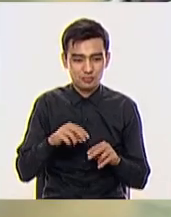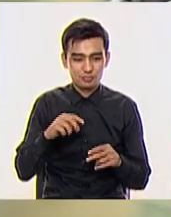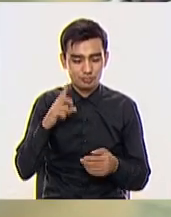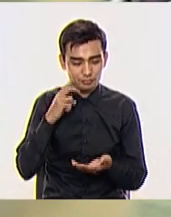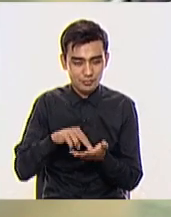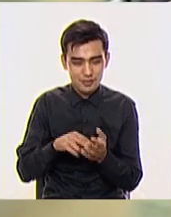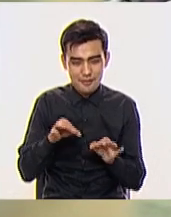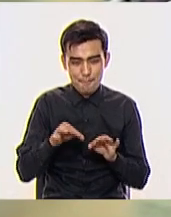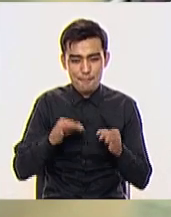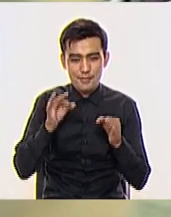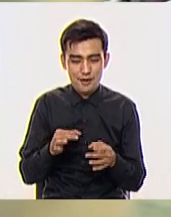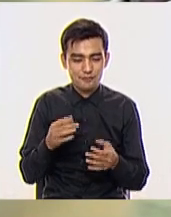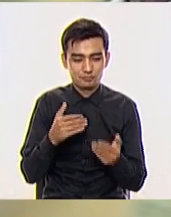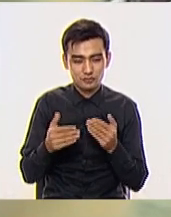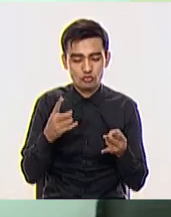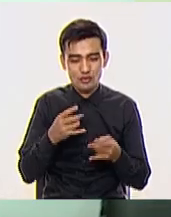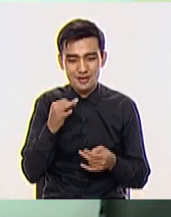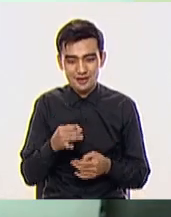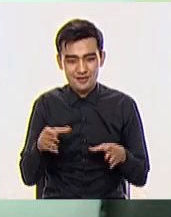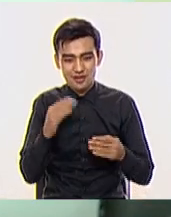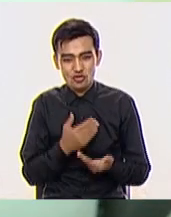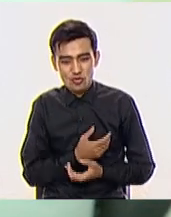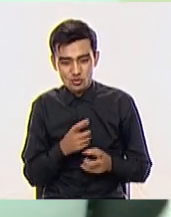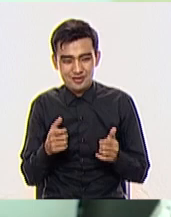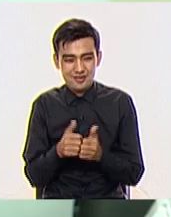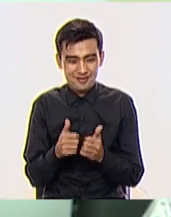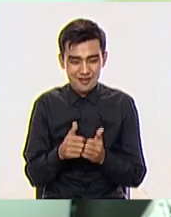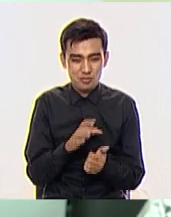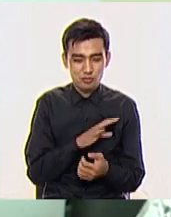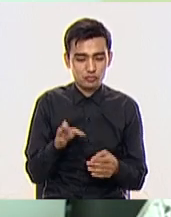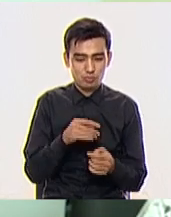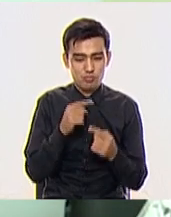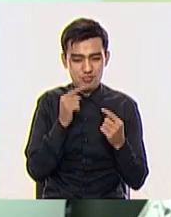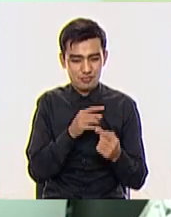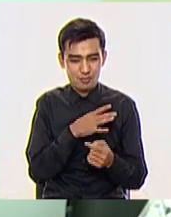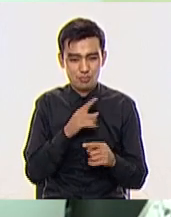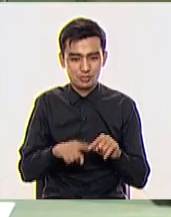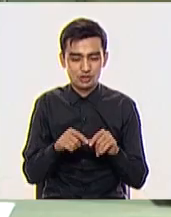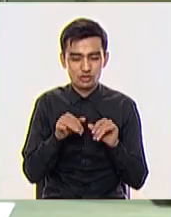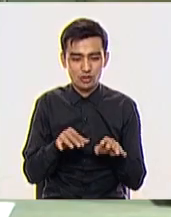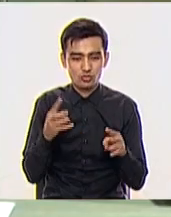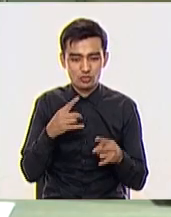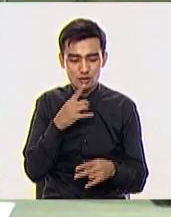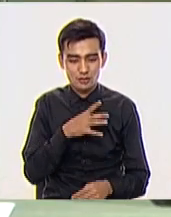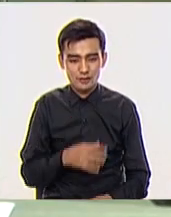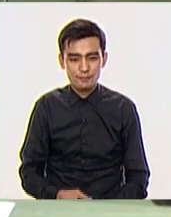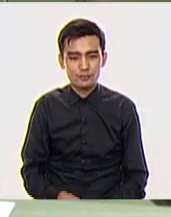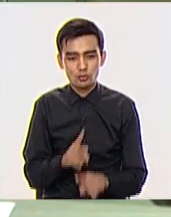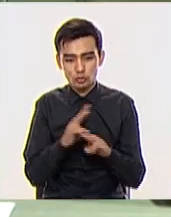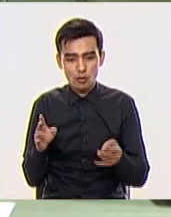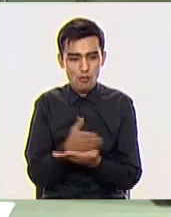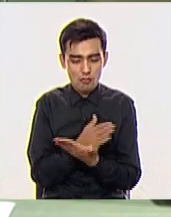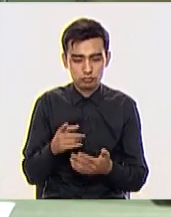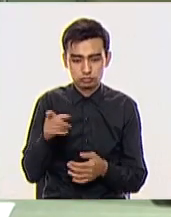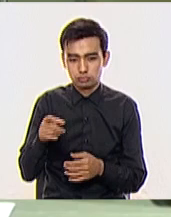талқылансын деп талап қойды. Бірақ апатты жағдайда тұратын тұрғындардың мәселесін тездетіп шешу керектігін алға тартты. Ешкімді де бөліп жара